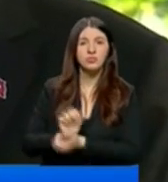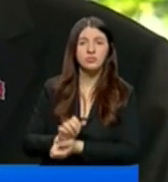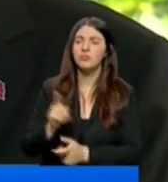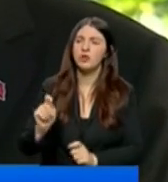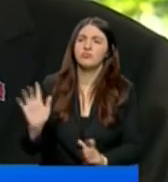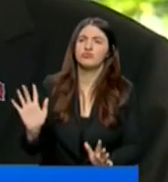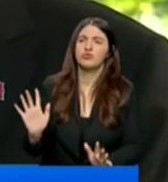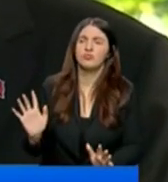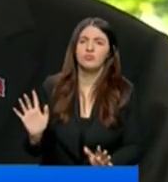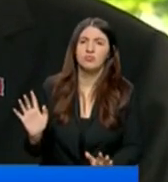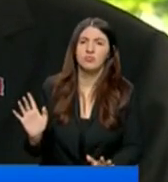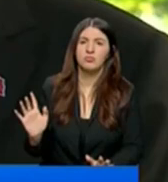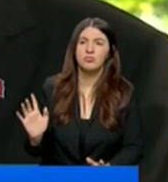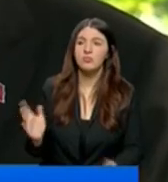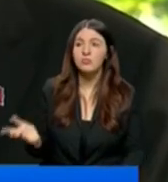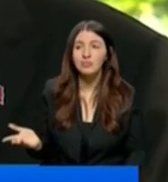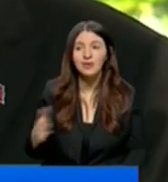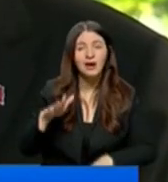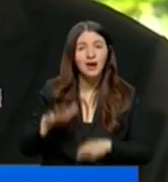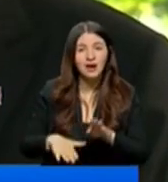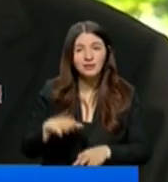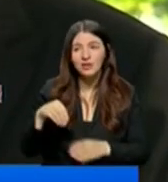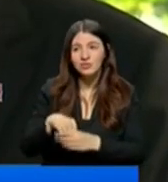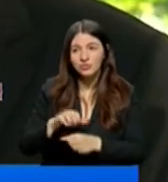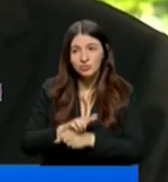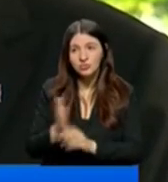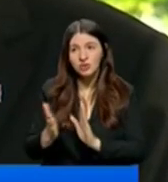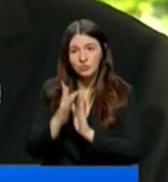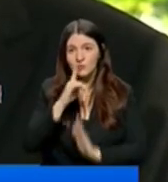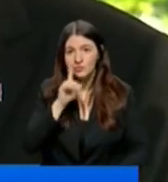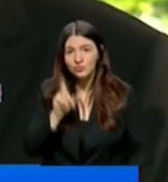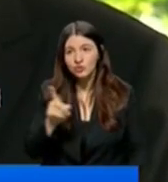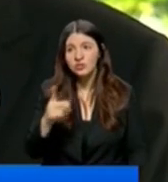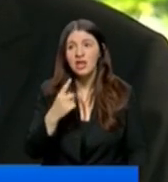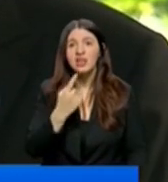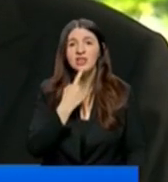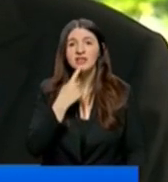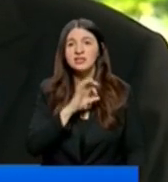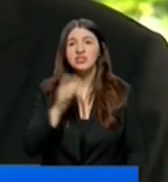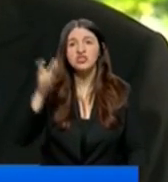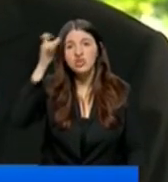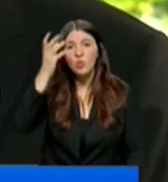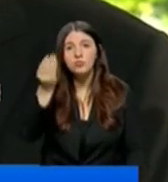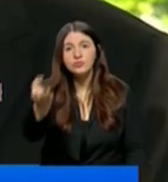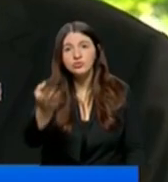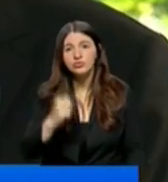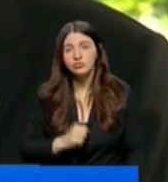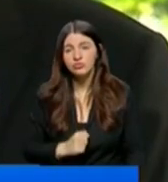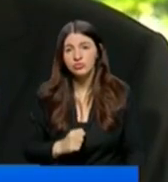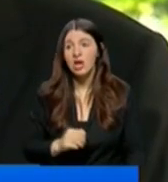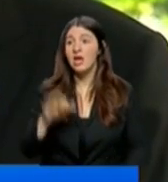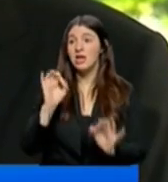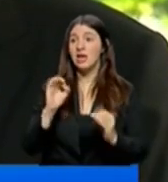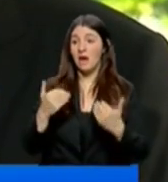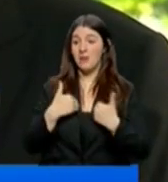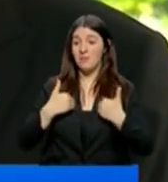uygulamam. Ya adalet, şimdi zulmün karşısında sustunuz mu? Dinsiz şeytan olursunuz siz. İlla